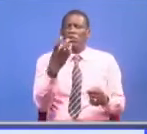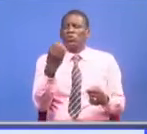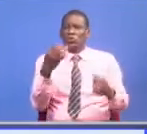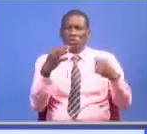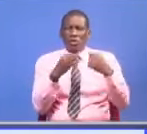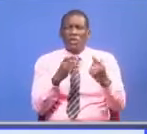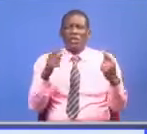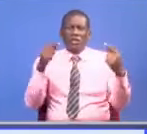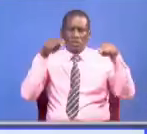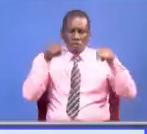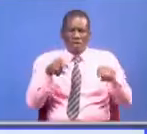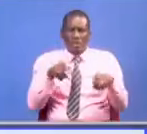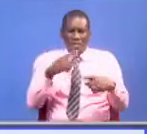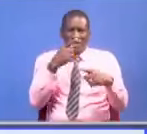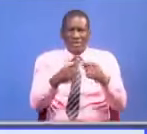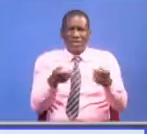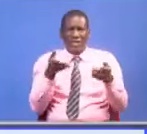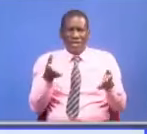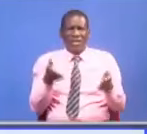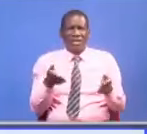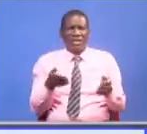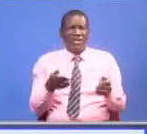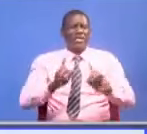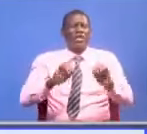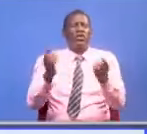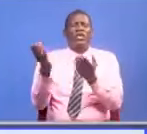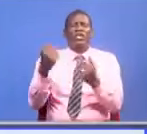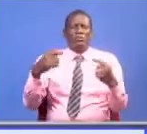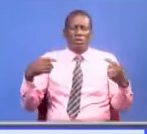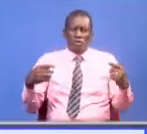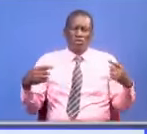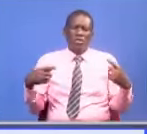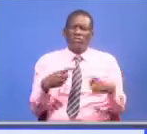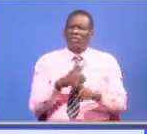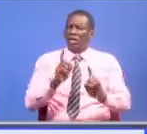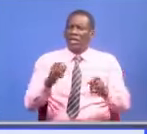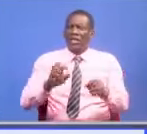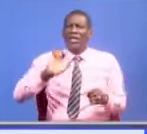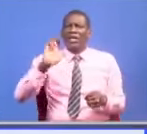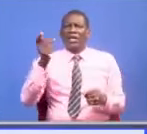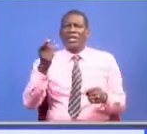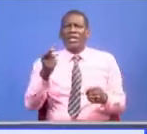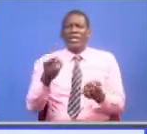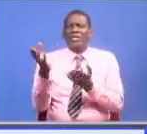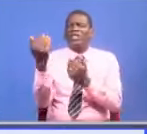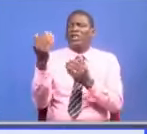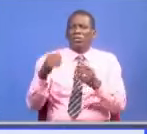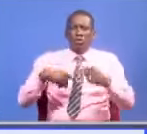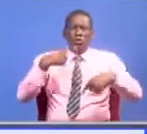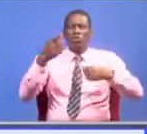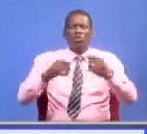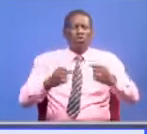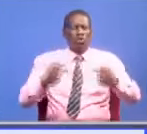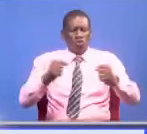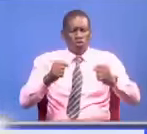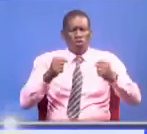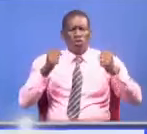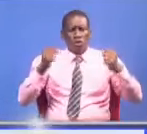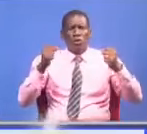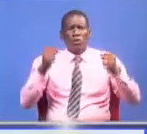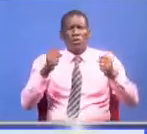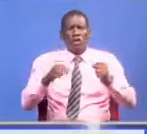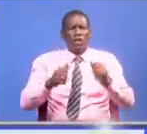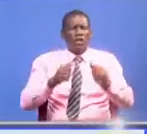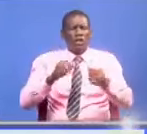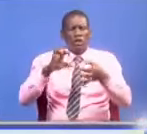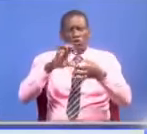Na mwaka huu mambo hayatarajiwi kuwa tofauti, kwani Kenya inatarajiwa kuendeleza ubabe huu katika makala haya